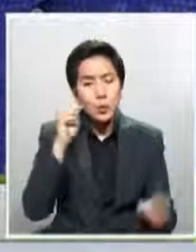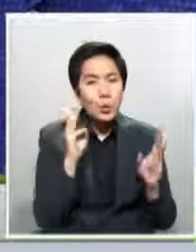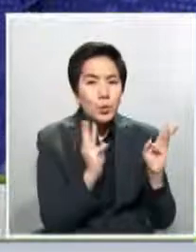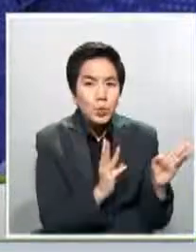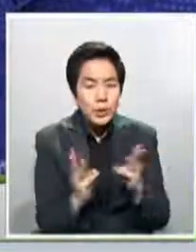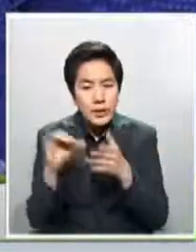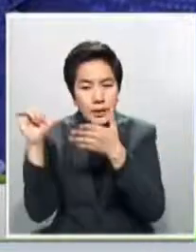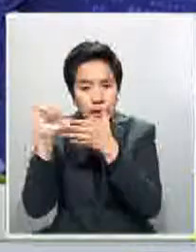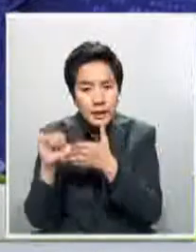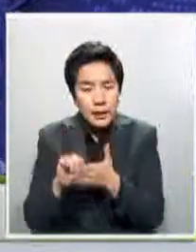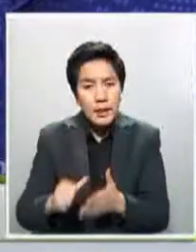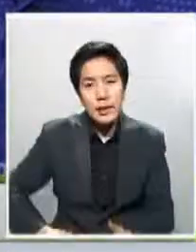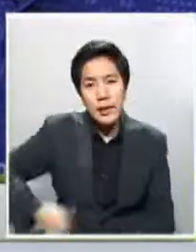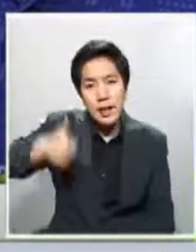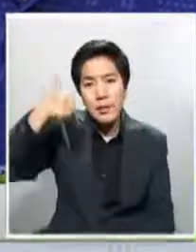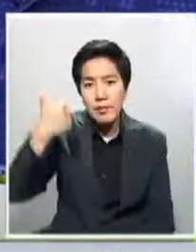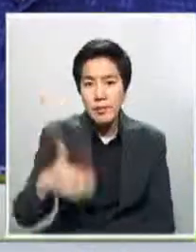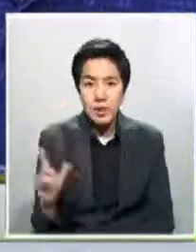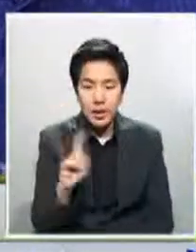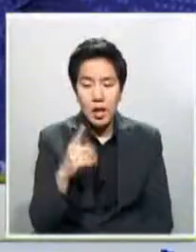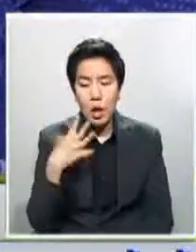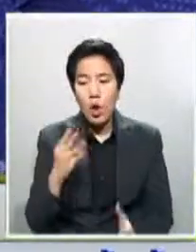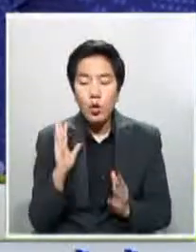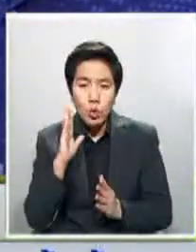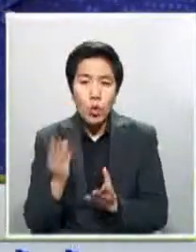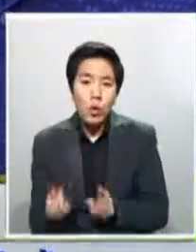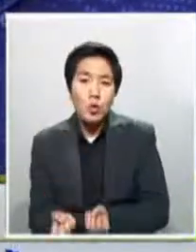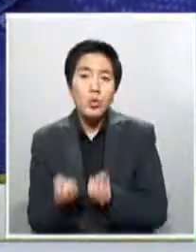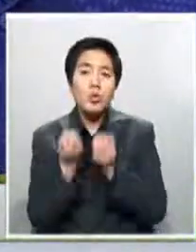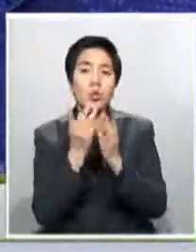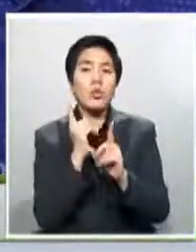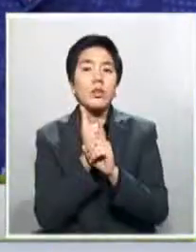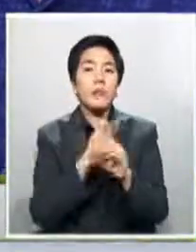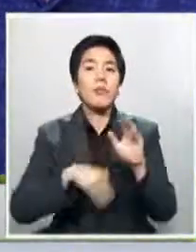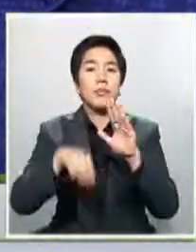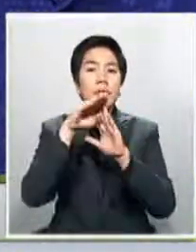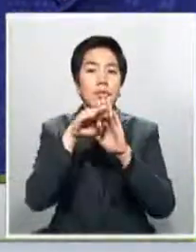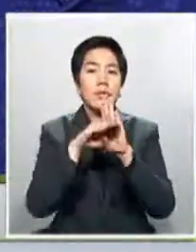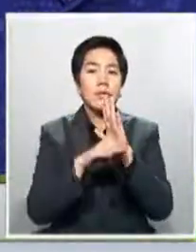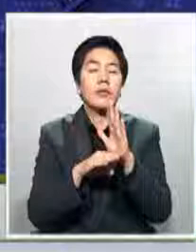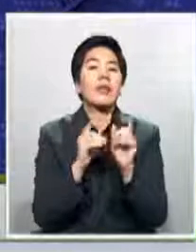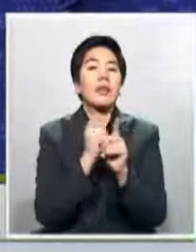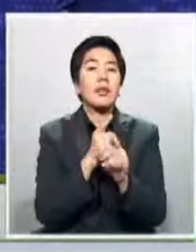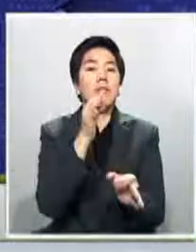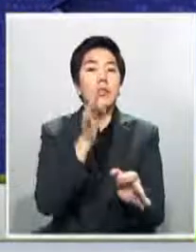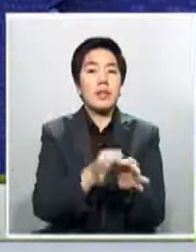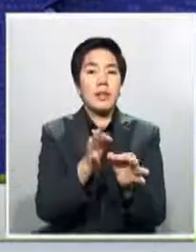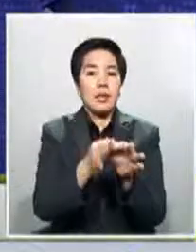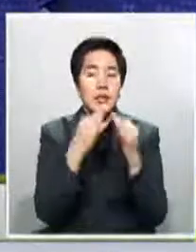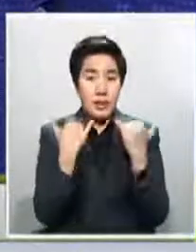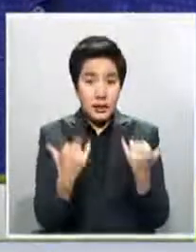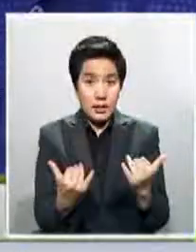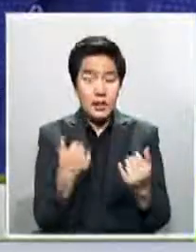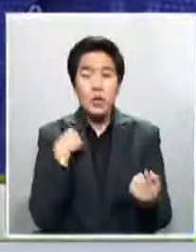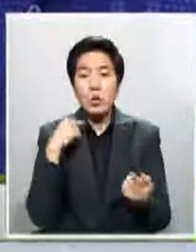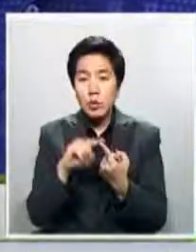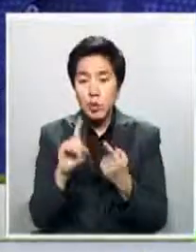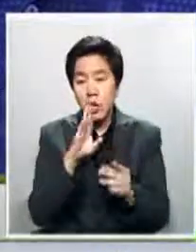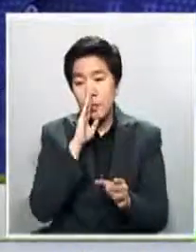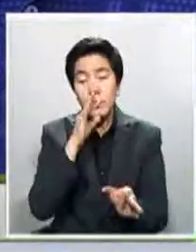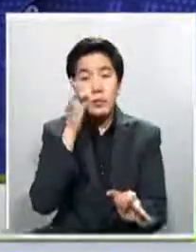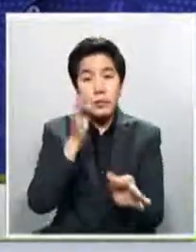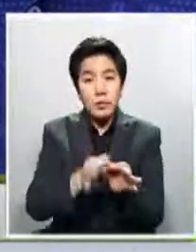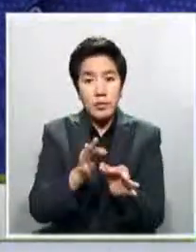ถแก้ไขอะไรได้บ้างนะครับแล้วก็จะส่งเรื่องให้ไปตามลำดับขั้นตอนของทางธนาคารสำหรับในส่วนของธนาค